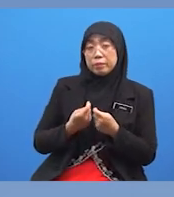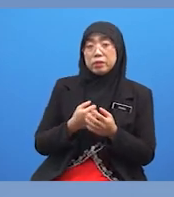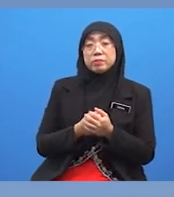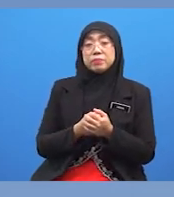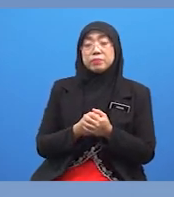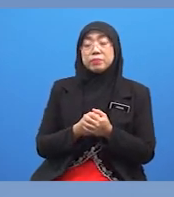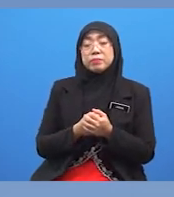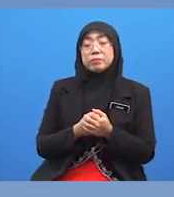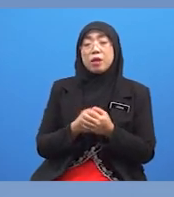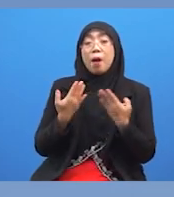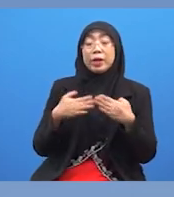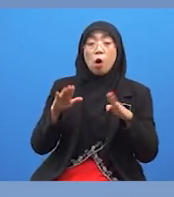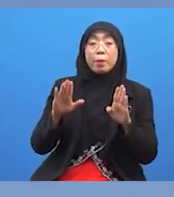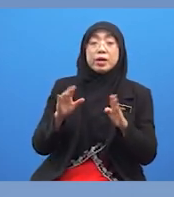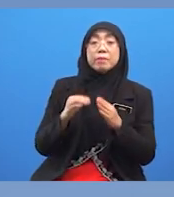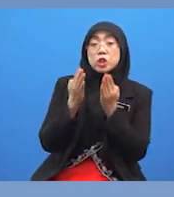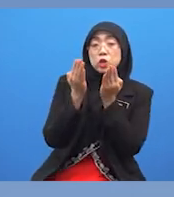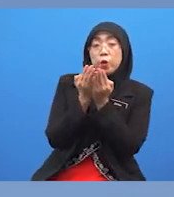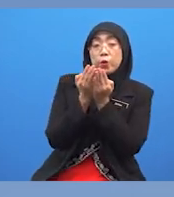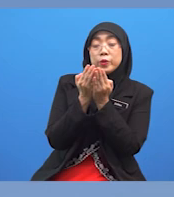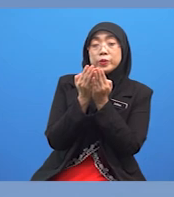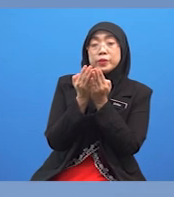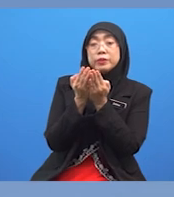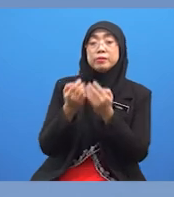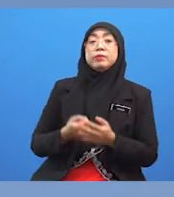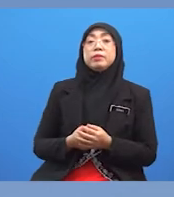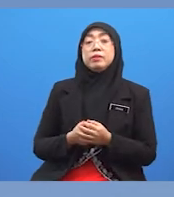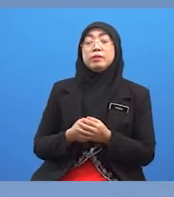berkorban, bersyukur dan bertawakal.